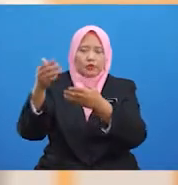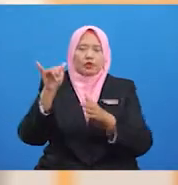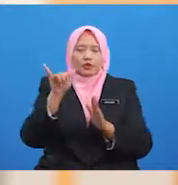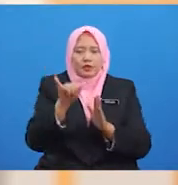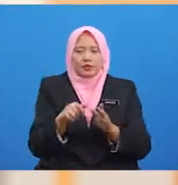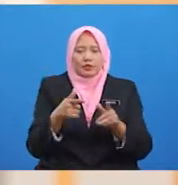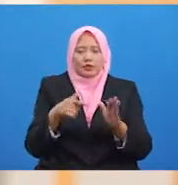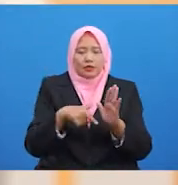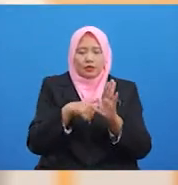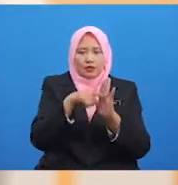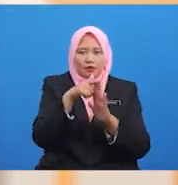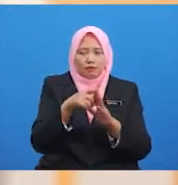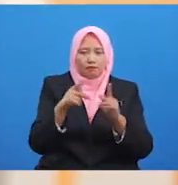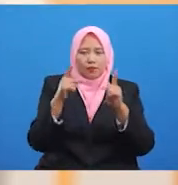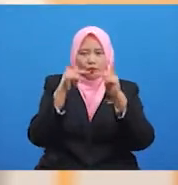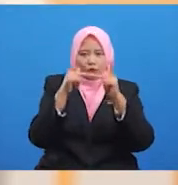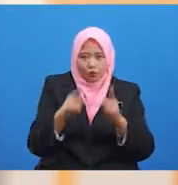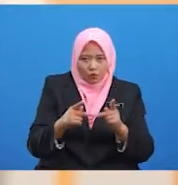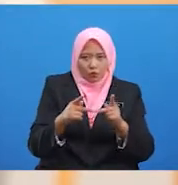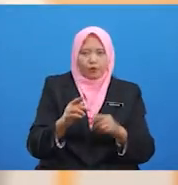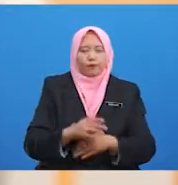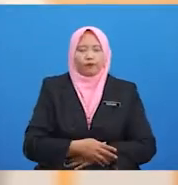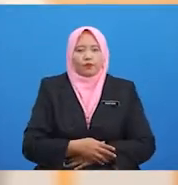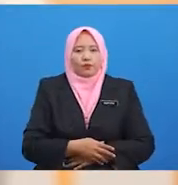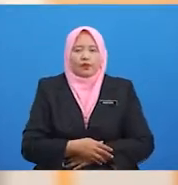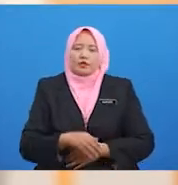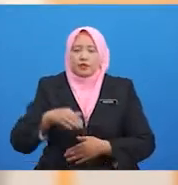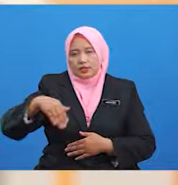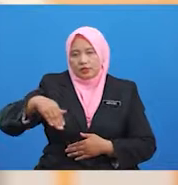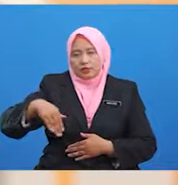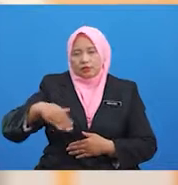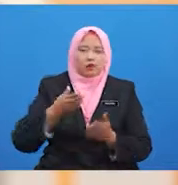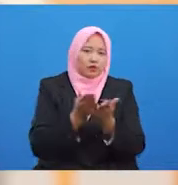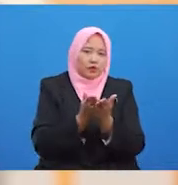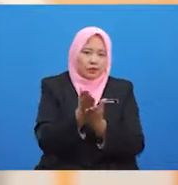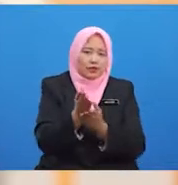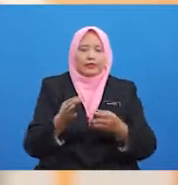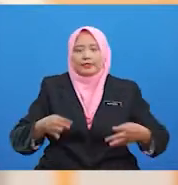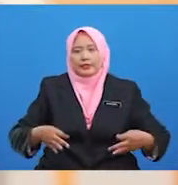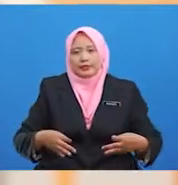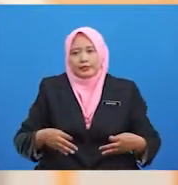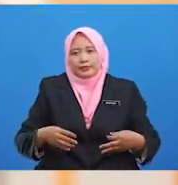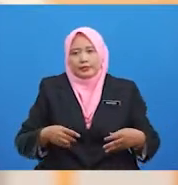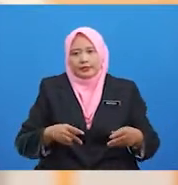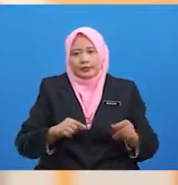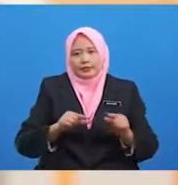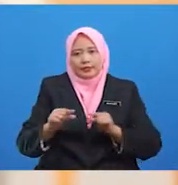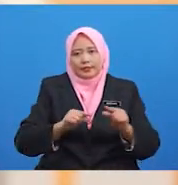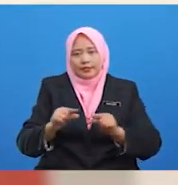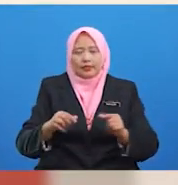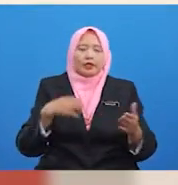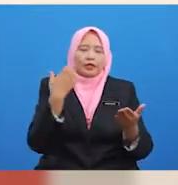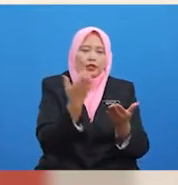Baiklah murid-murid, sebelum cikgu teruskan dengan kepentingan kegiatan ekonomi yang